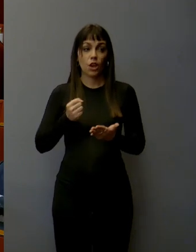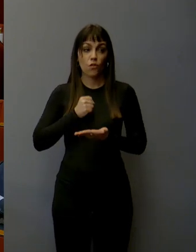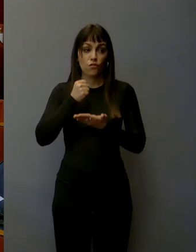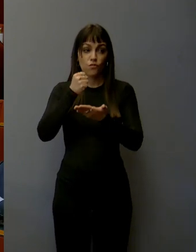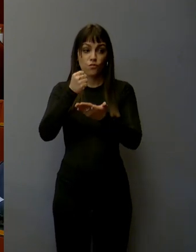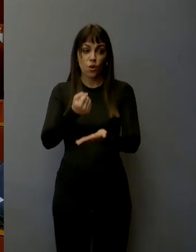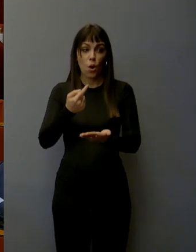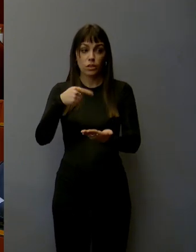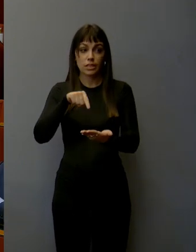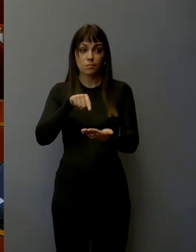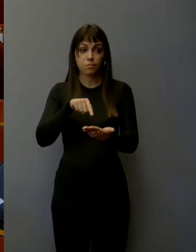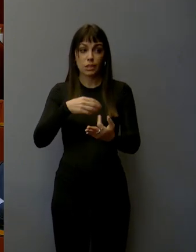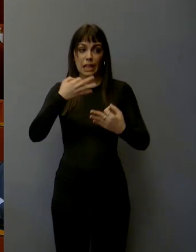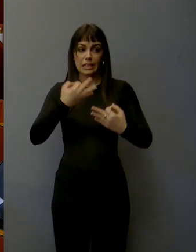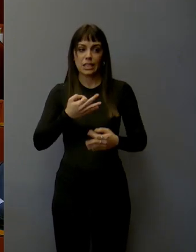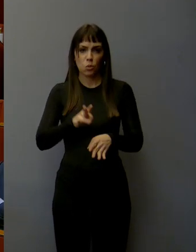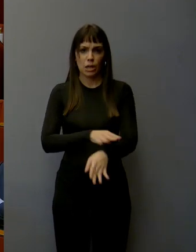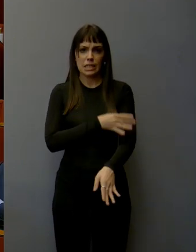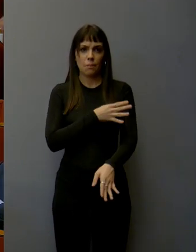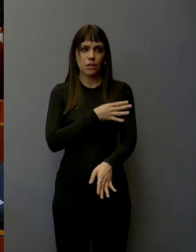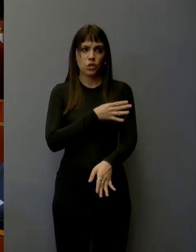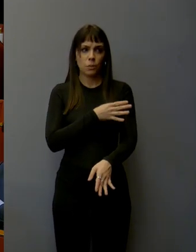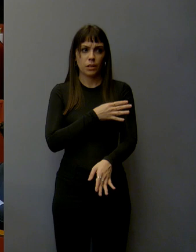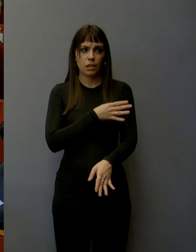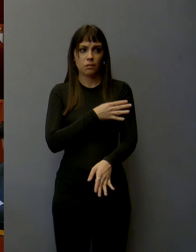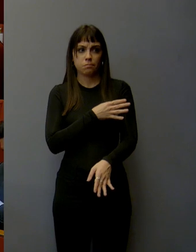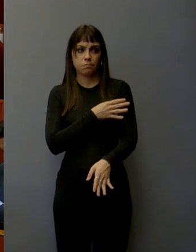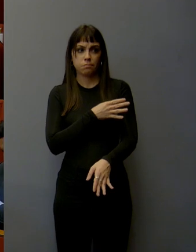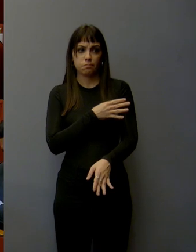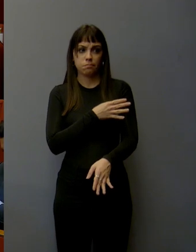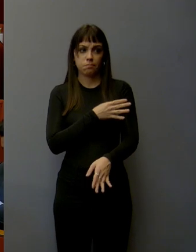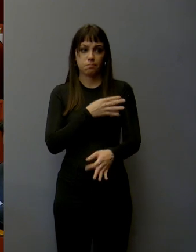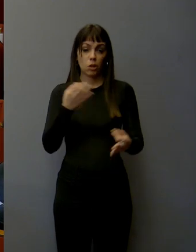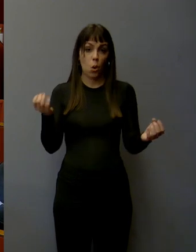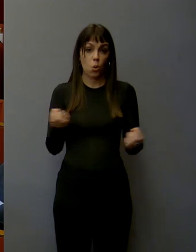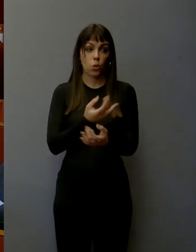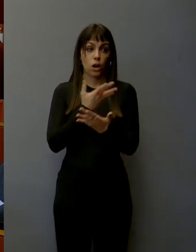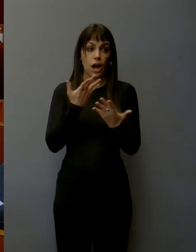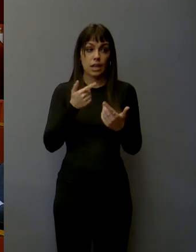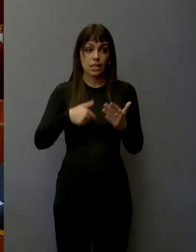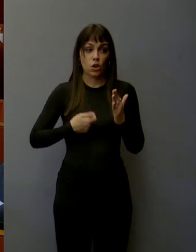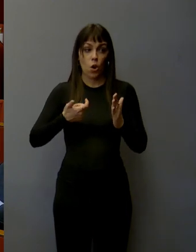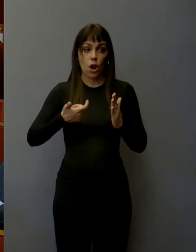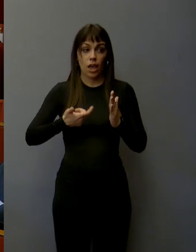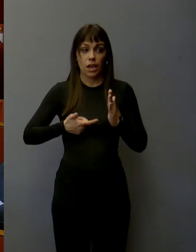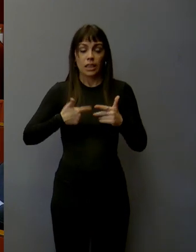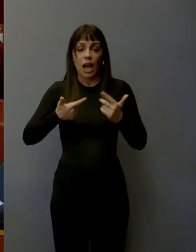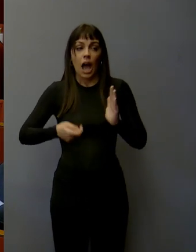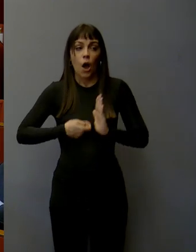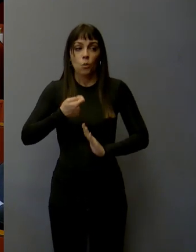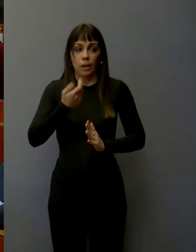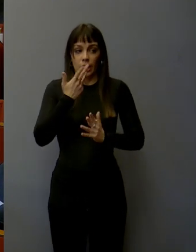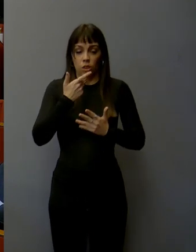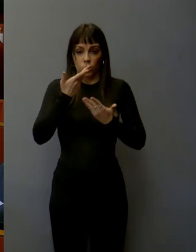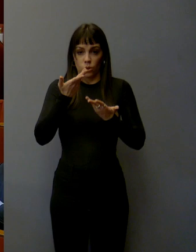percepita da fondamentalmente la possibilità di aumentarli ad libitum oppure a piacere in base non